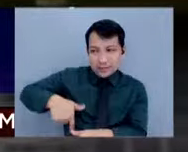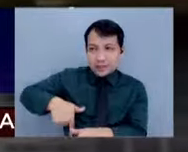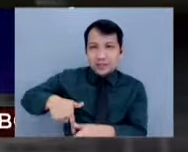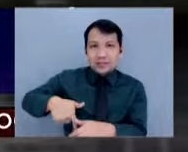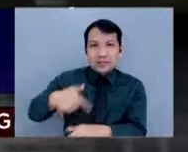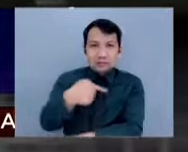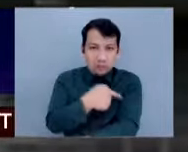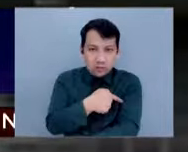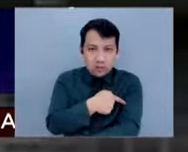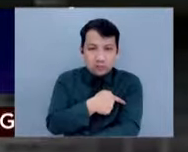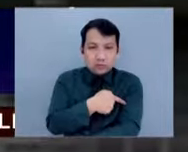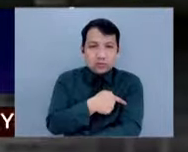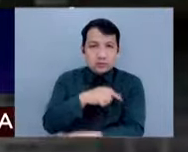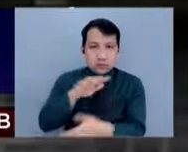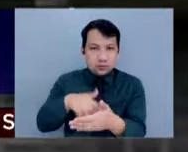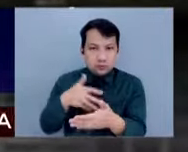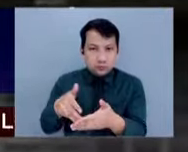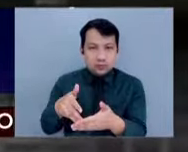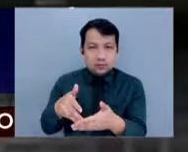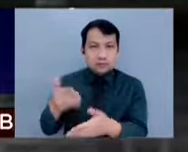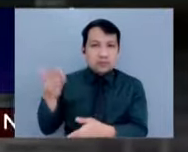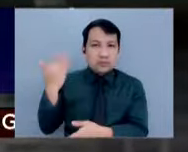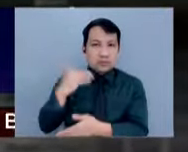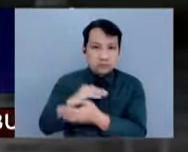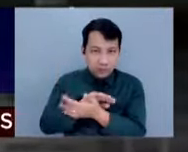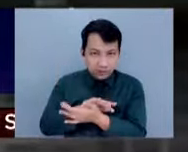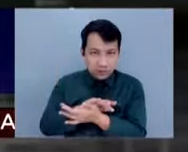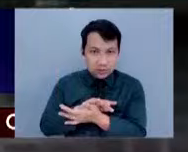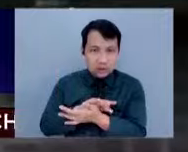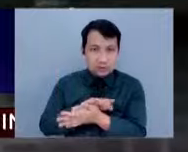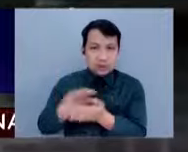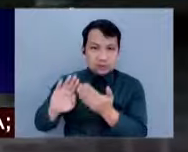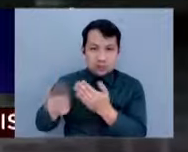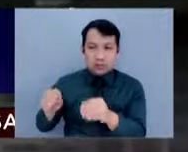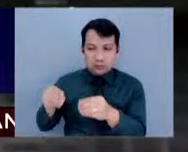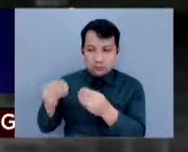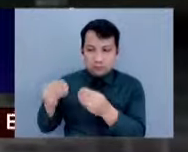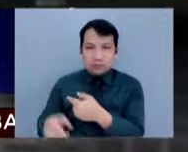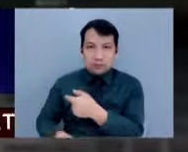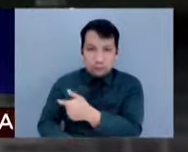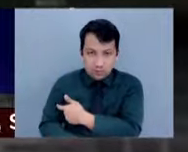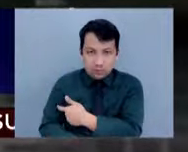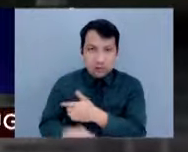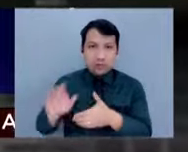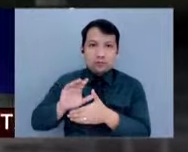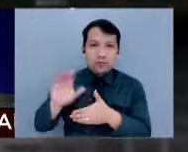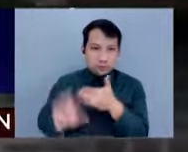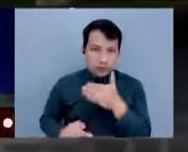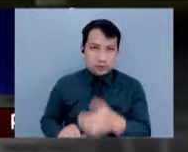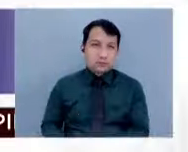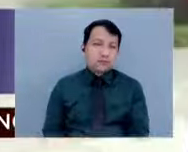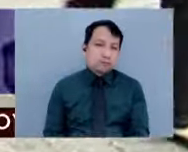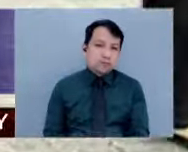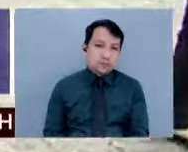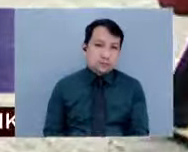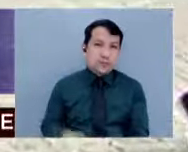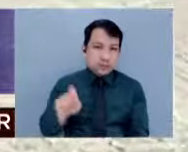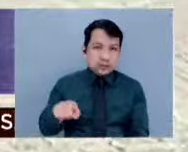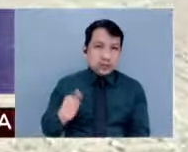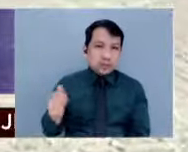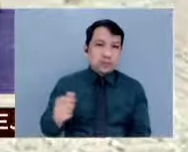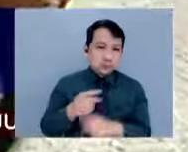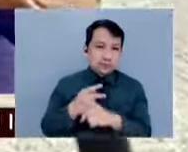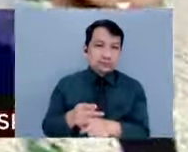kanilang schedule noong panahon ng pandemic ay mabigyan at makumpleto nila yung bakunang kailangan nila. Ayon naman kay